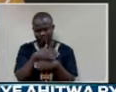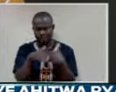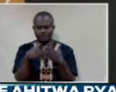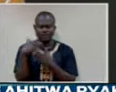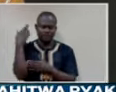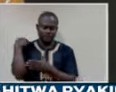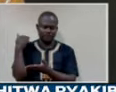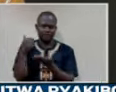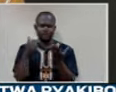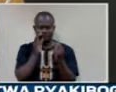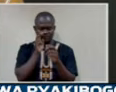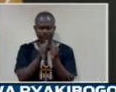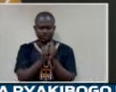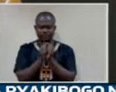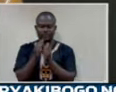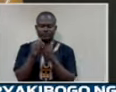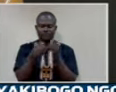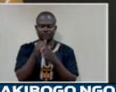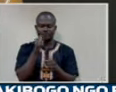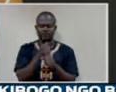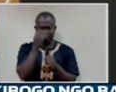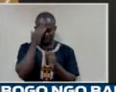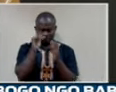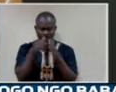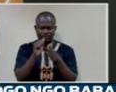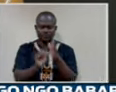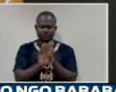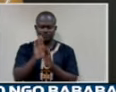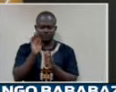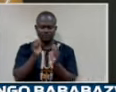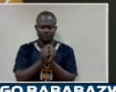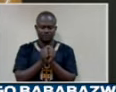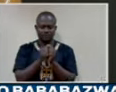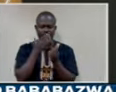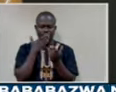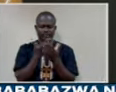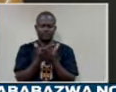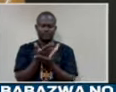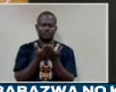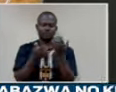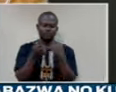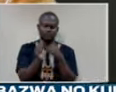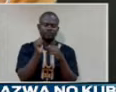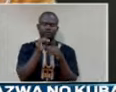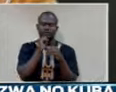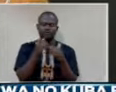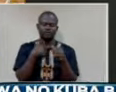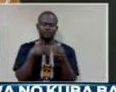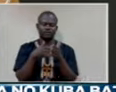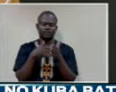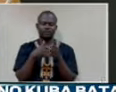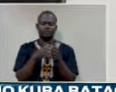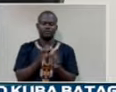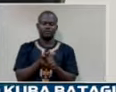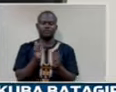ishinzwe abahanzi tukarebera hamwe icyo tugomba gufasha abahanzi kugira ngo babashe gutera imbere no kubyaza umusaruro ibihangano byabo bitagizweho ingaruka zikomeye